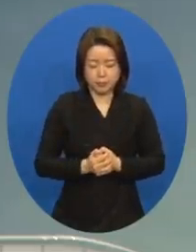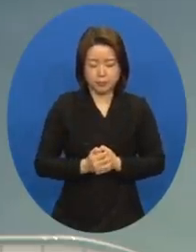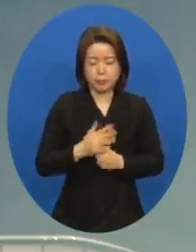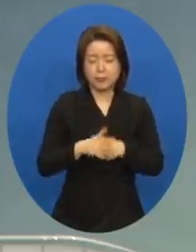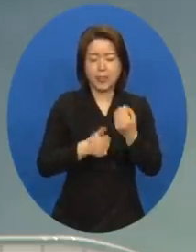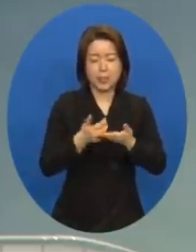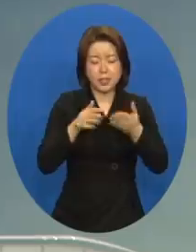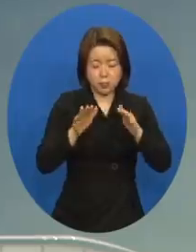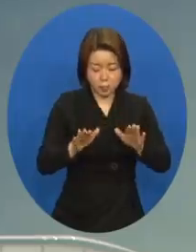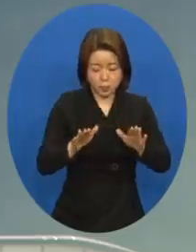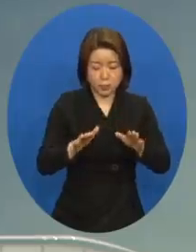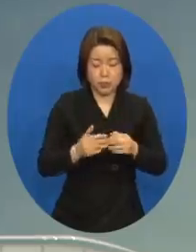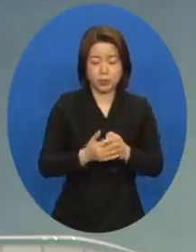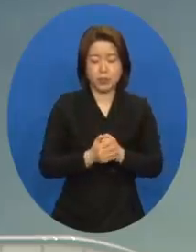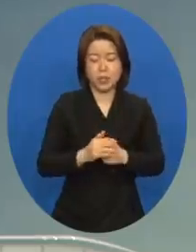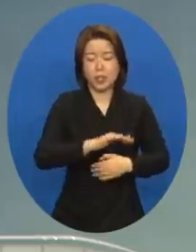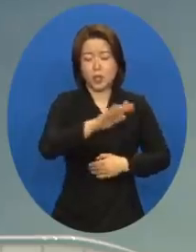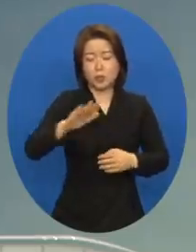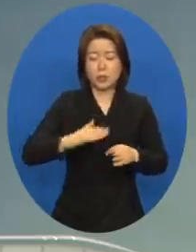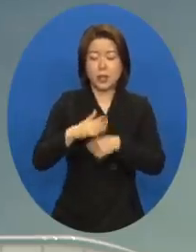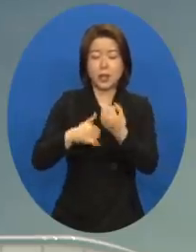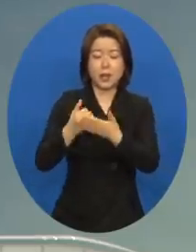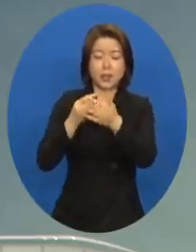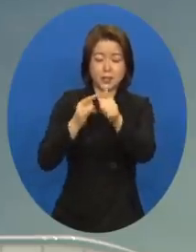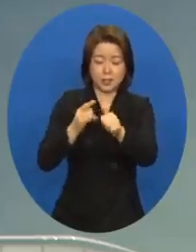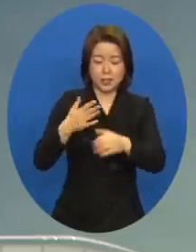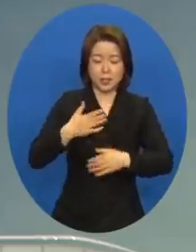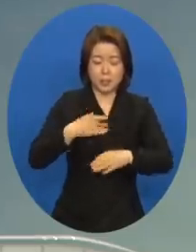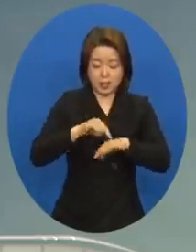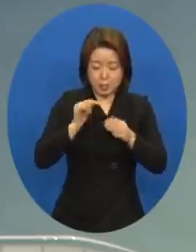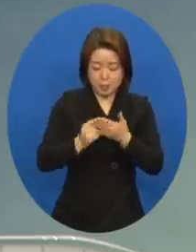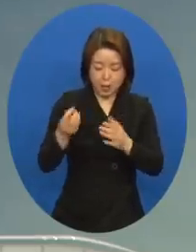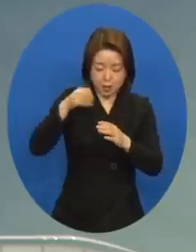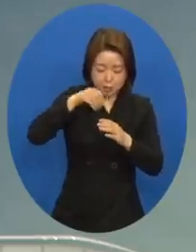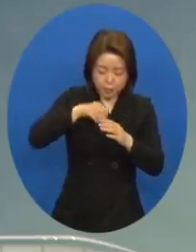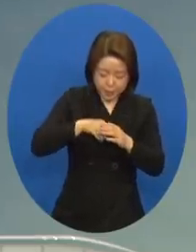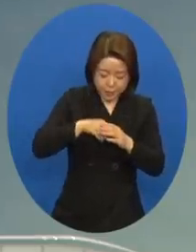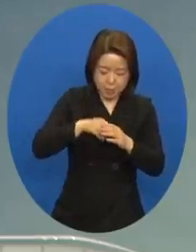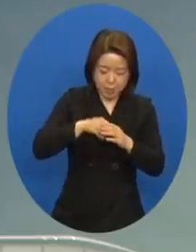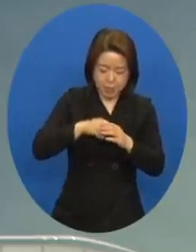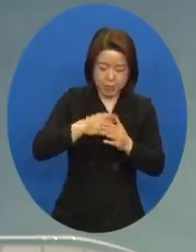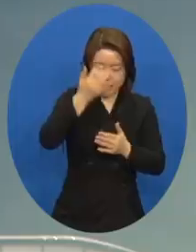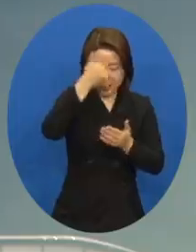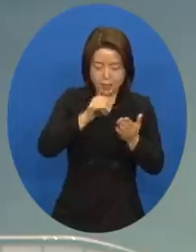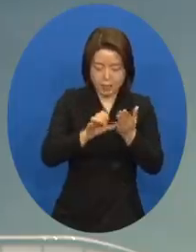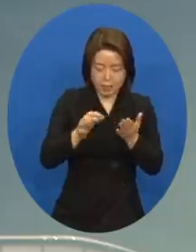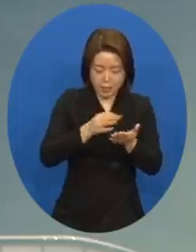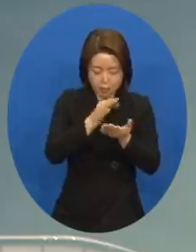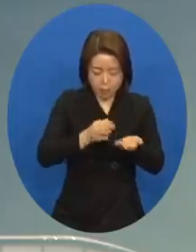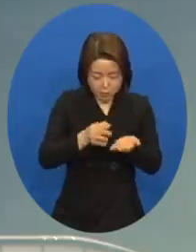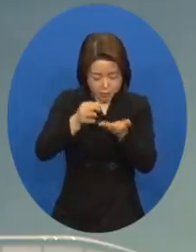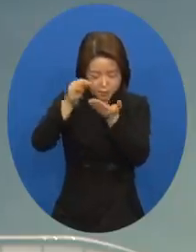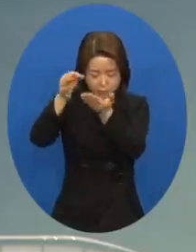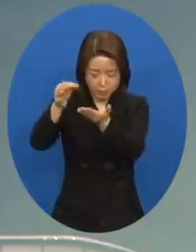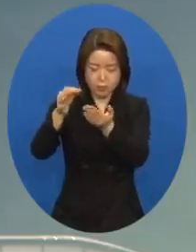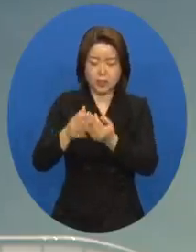하나님, 오늘도 우리가 하나님께 우리의 마음을 담아 예물을 주님께